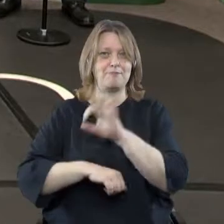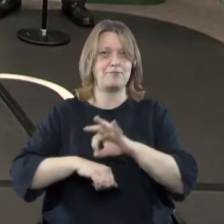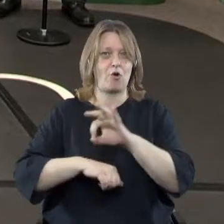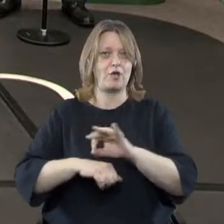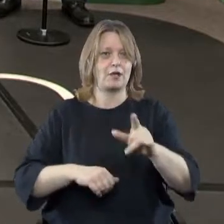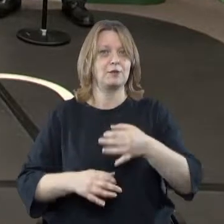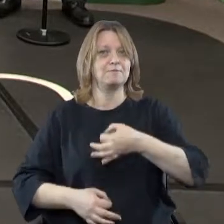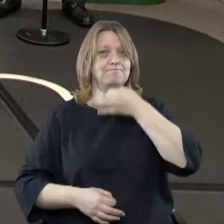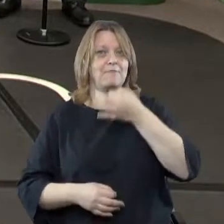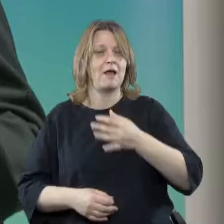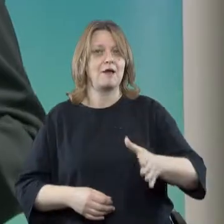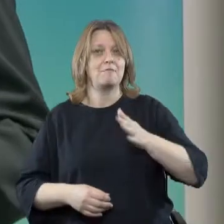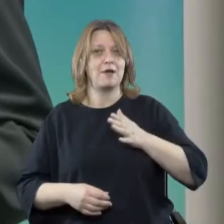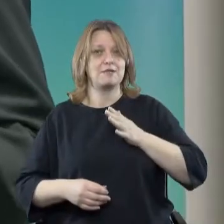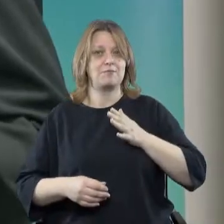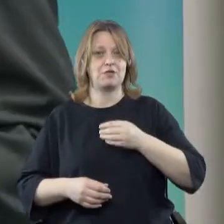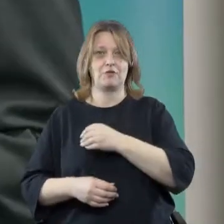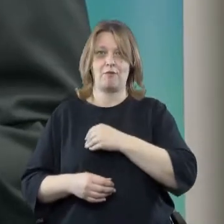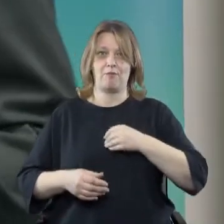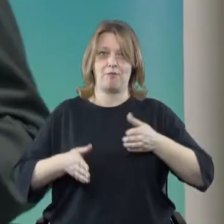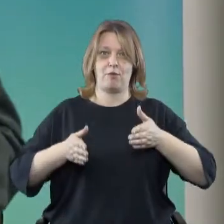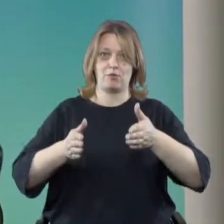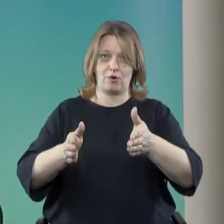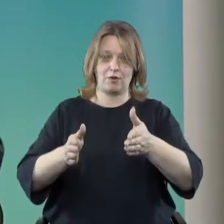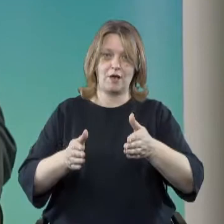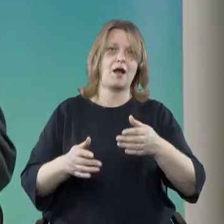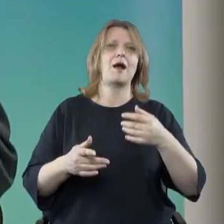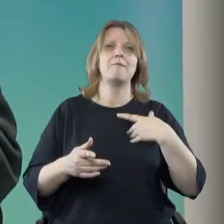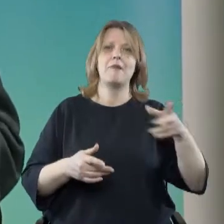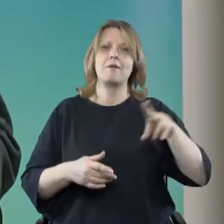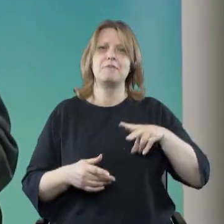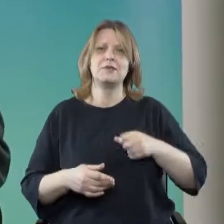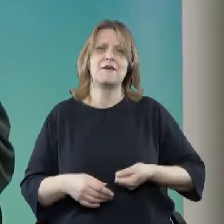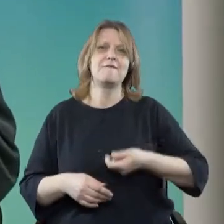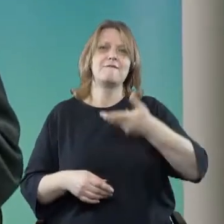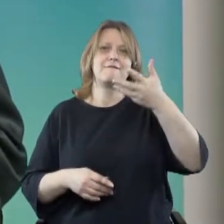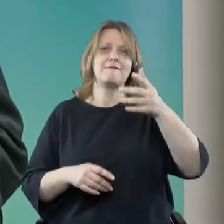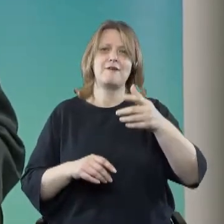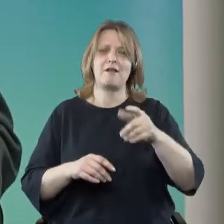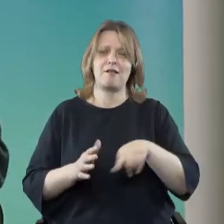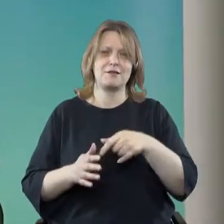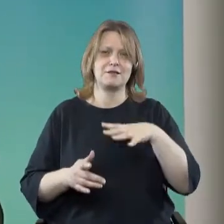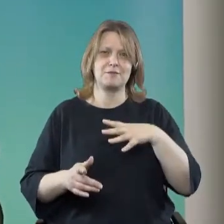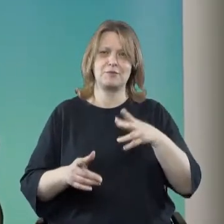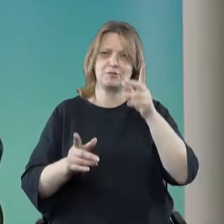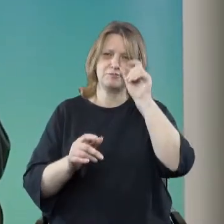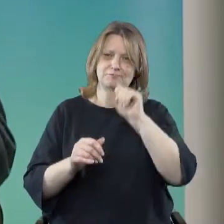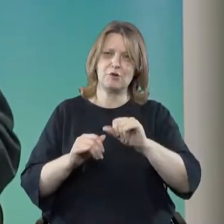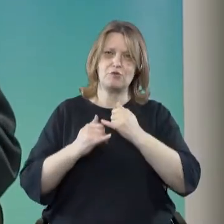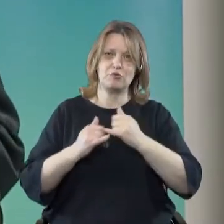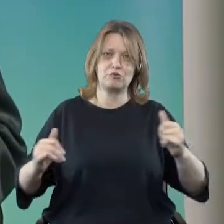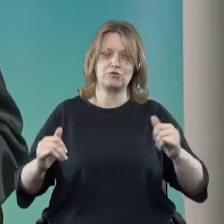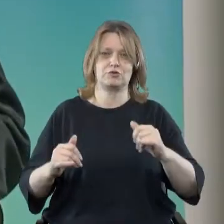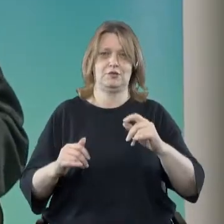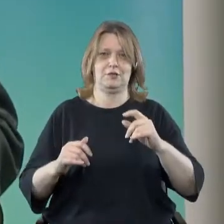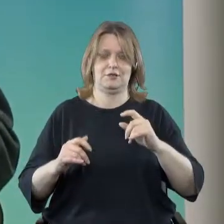polskich drogach. Pan minister wielokrotnie uczestniczył w różnych wydarzeniach, akcjach Inspekcji Transportu Drogowego i też właśnie